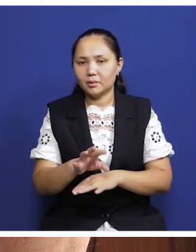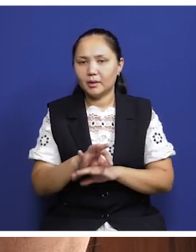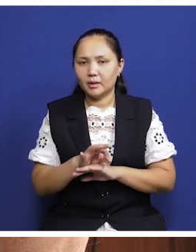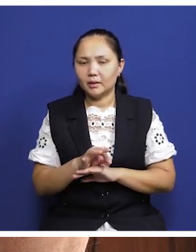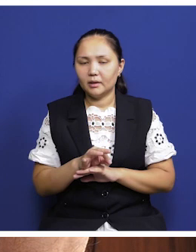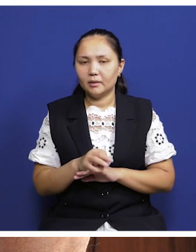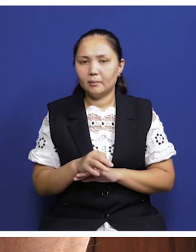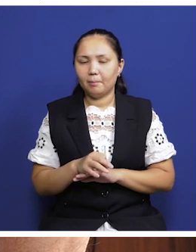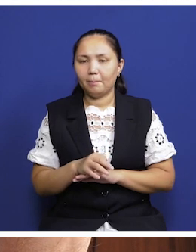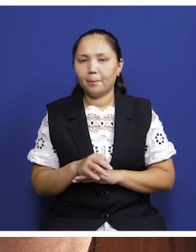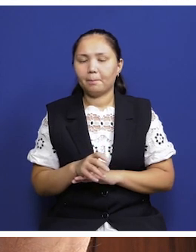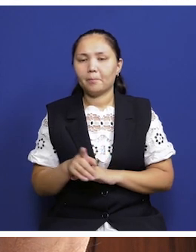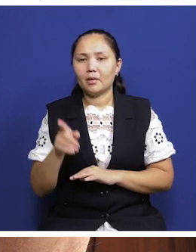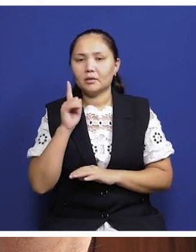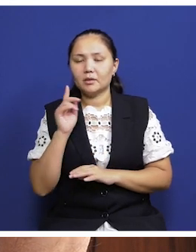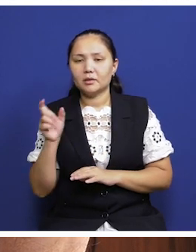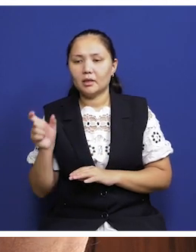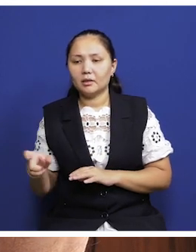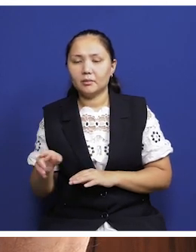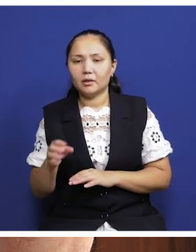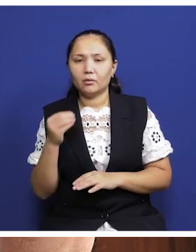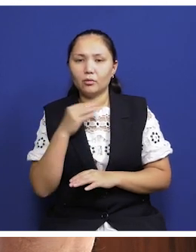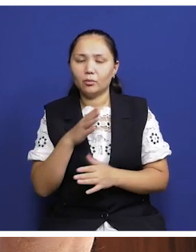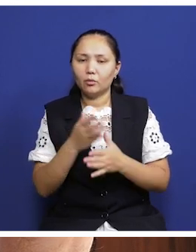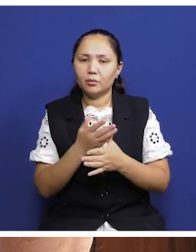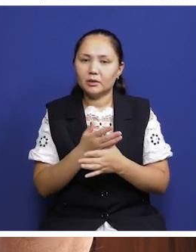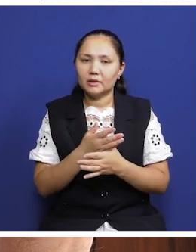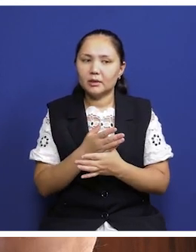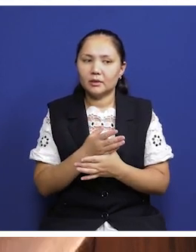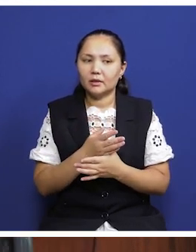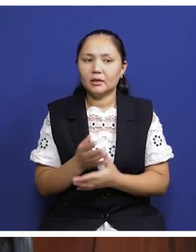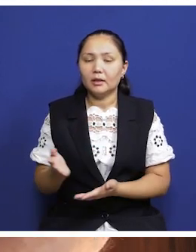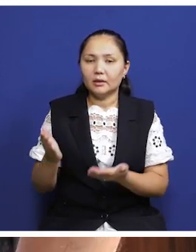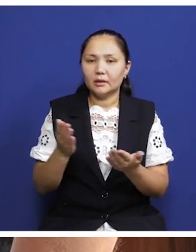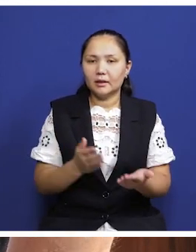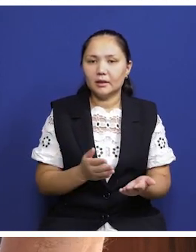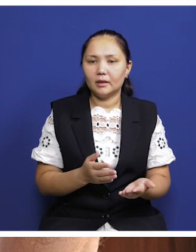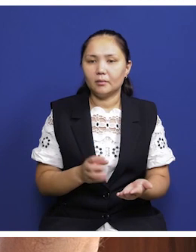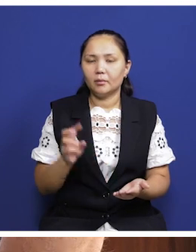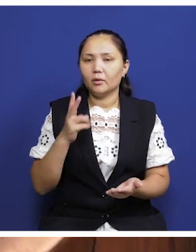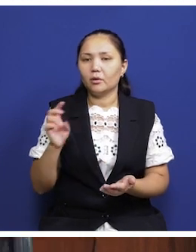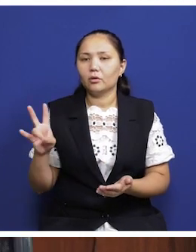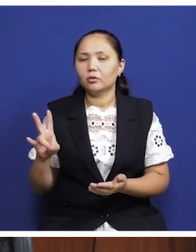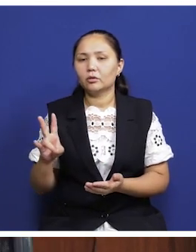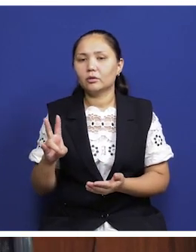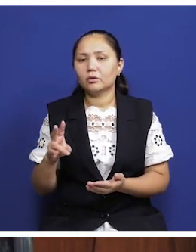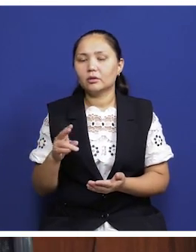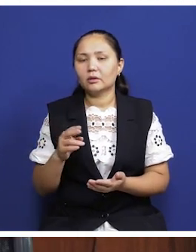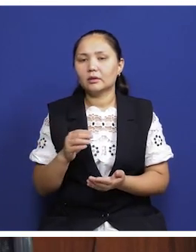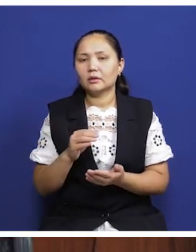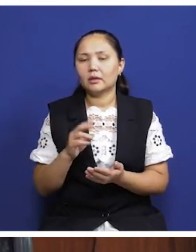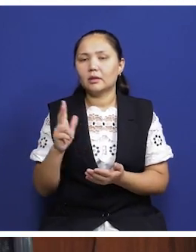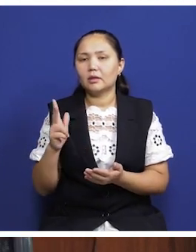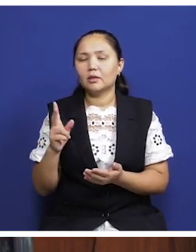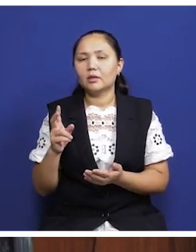аллаға шүкір сондай бір иманды жастар өте көп, тіпті өзіміздің алдымызға келіп мен осындай жаңағы ұн таратсын деп 20-ға кім кімдердің тізімін